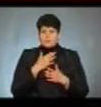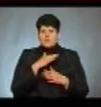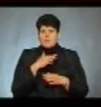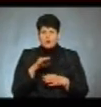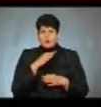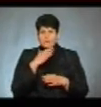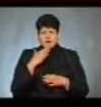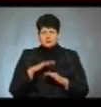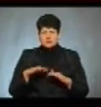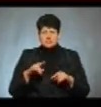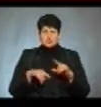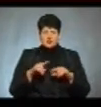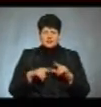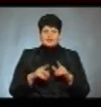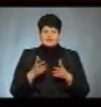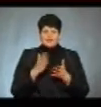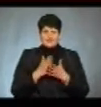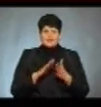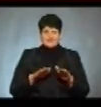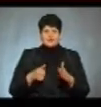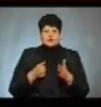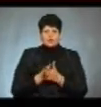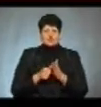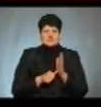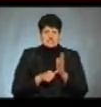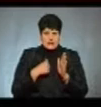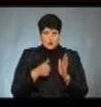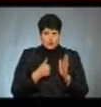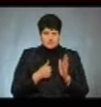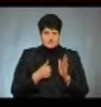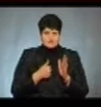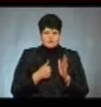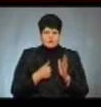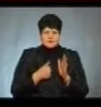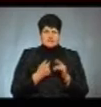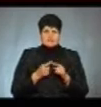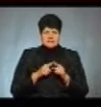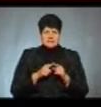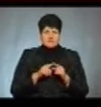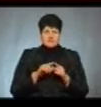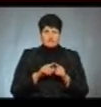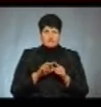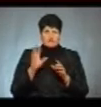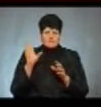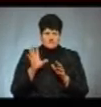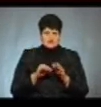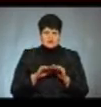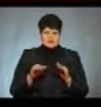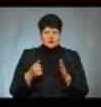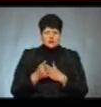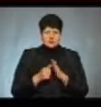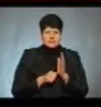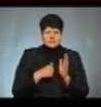багатодітні родини, у яких є діти до 6 років. Мається на увазі загалом, що всі діти мають бути до 6 років, чи